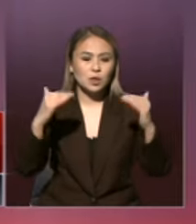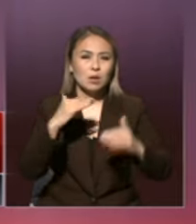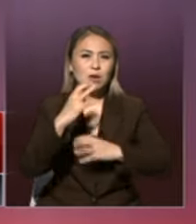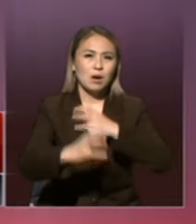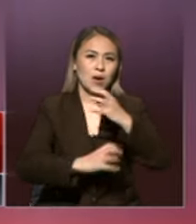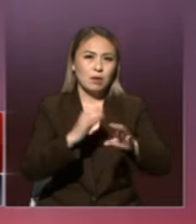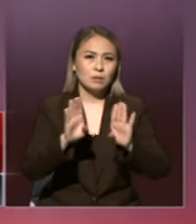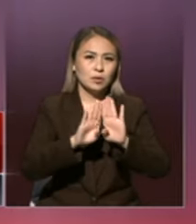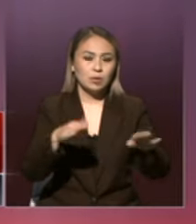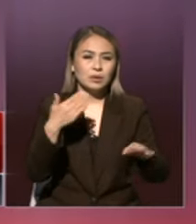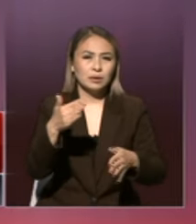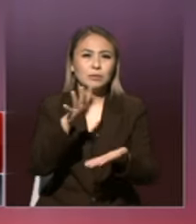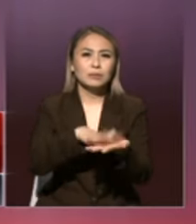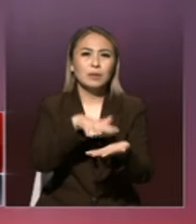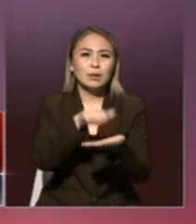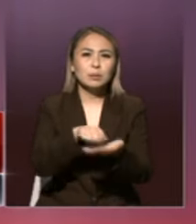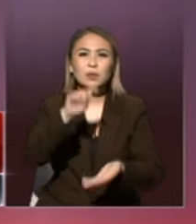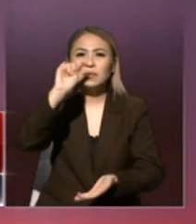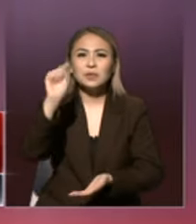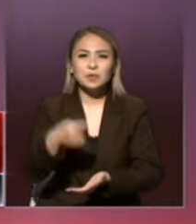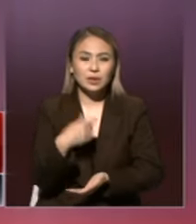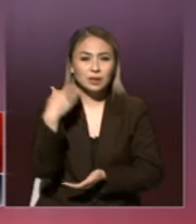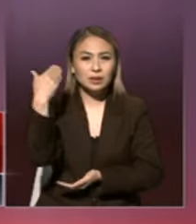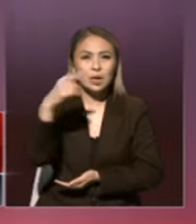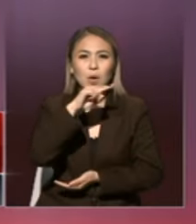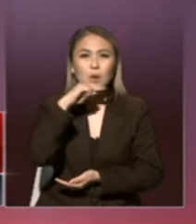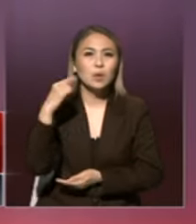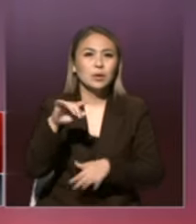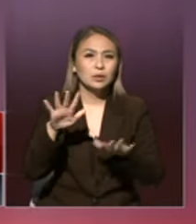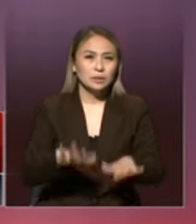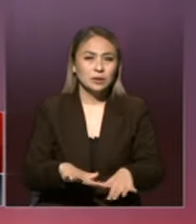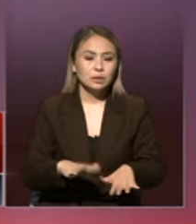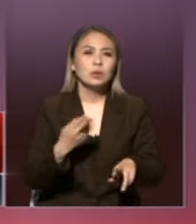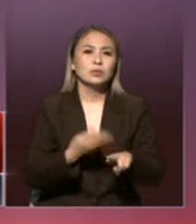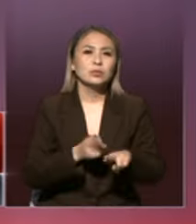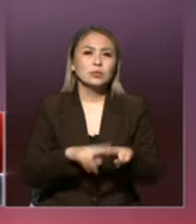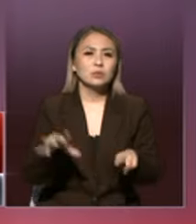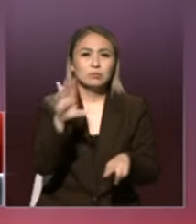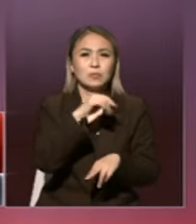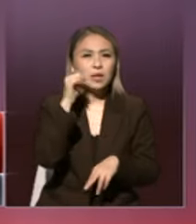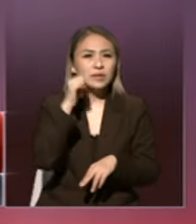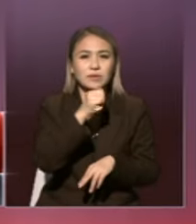Геосаясат. Геосаясат. Оны біз жасырмай оның бәрін айттық.